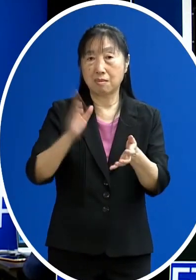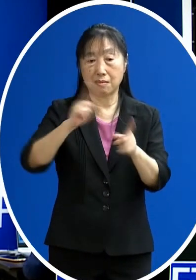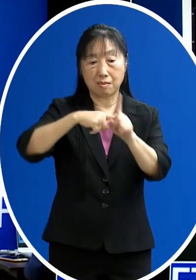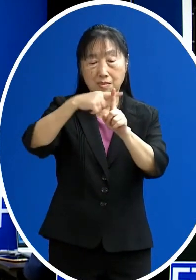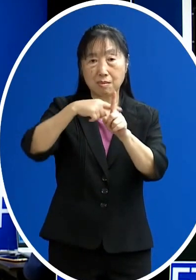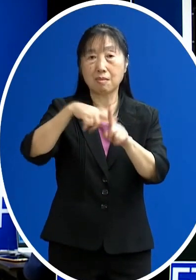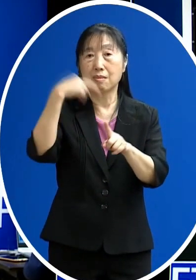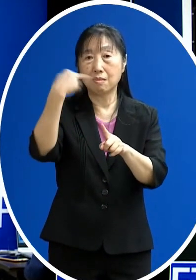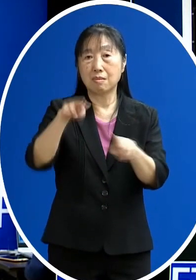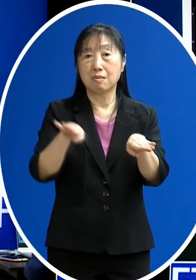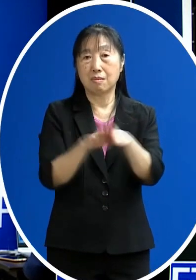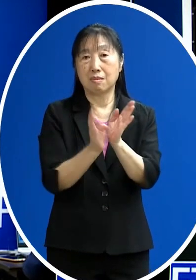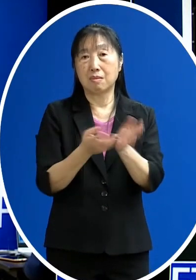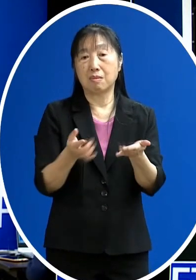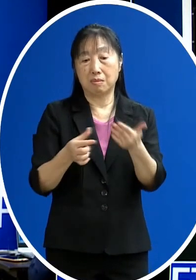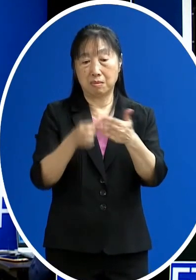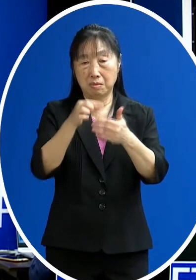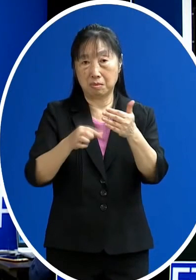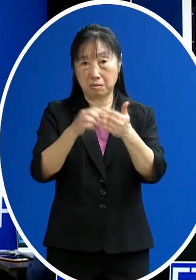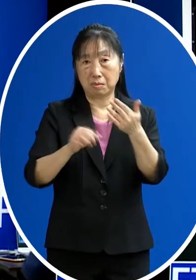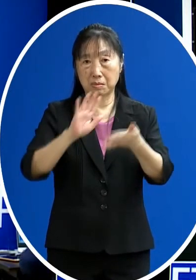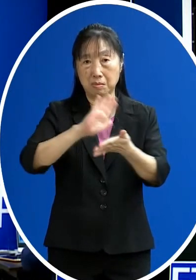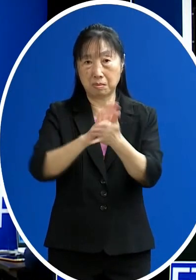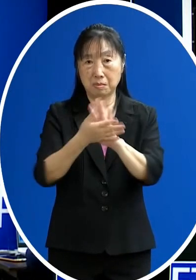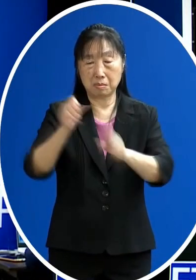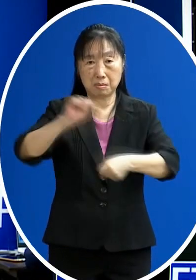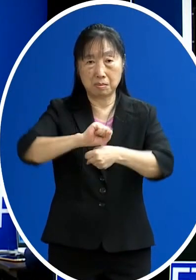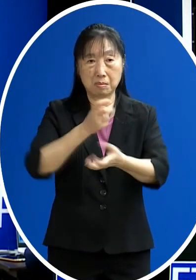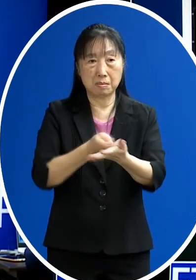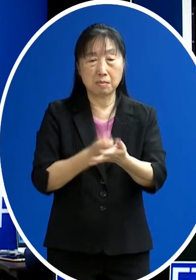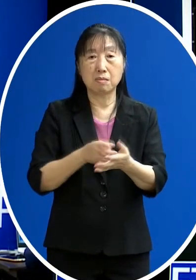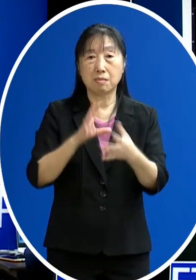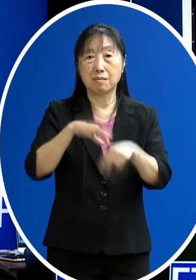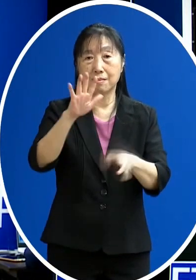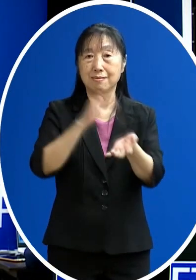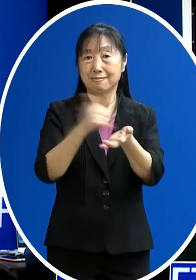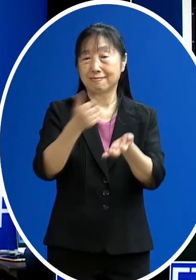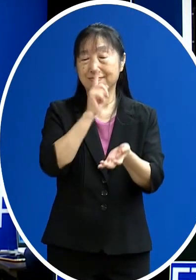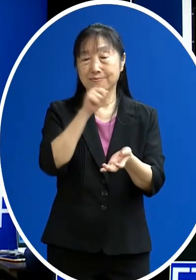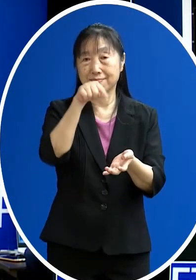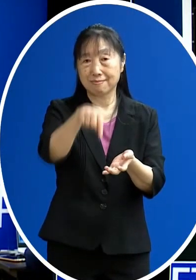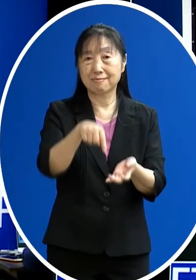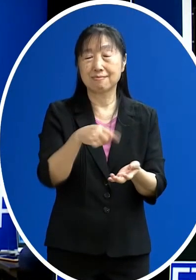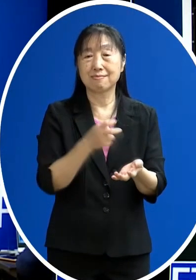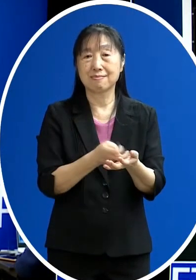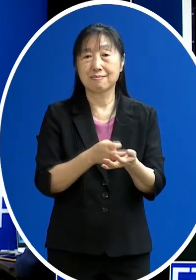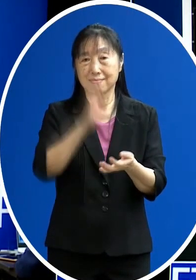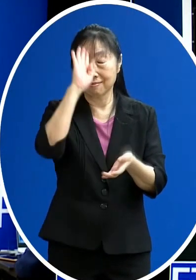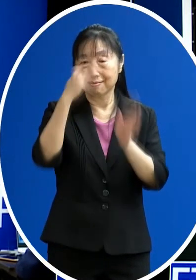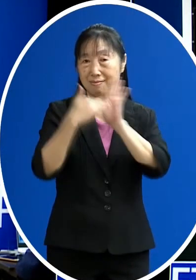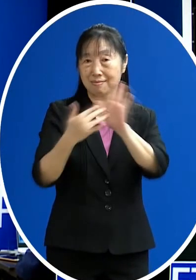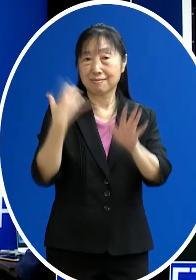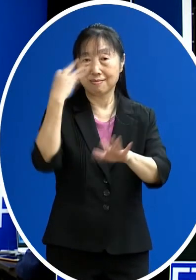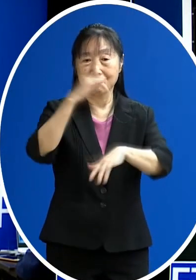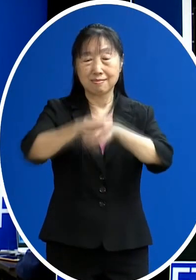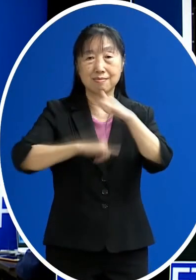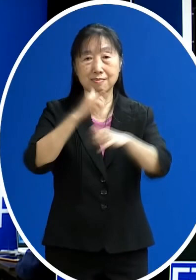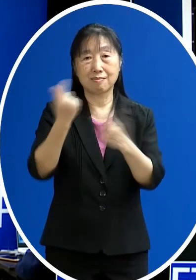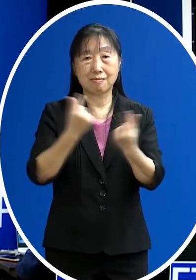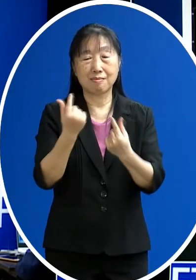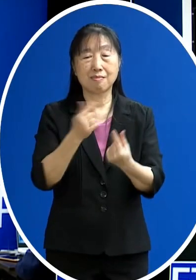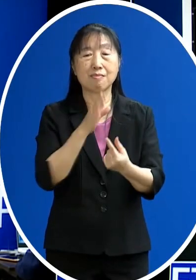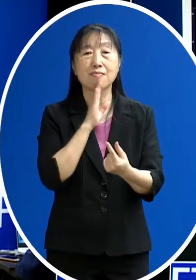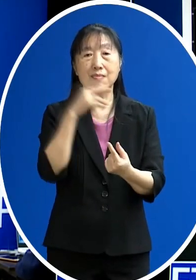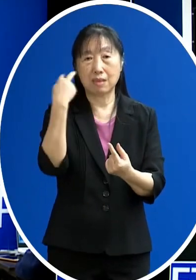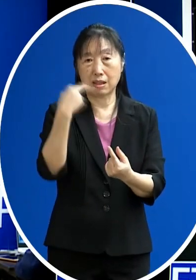动更严的防疫措施？第二个问题是，有医师认为目前防疫很可惜，推动防疫新生活的时机点认为太早了一点，